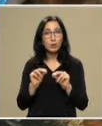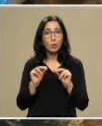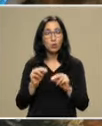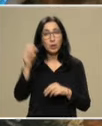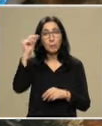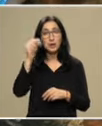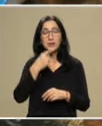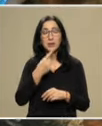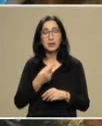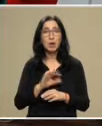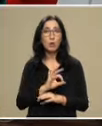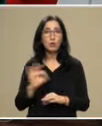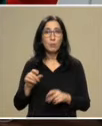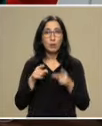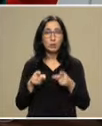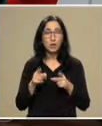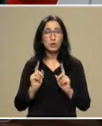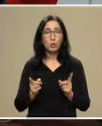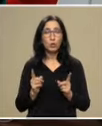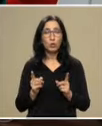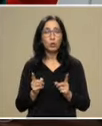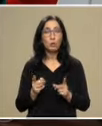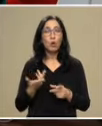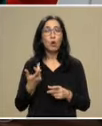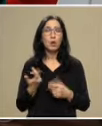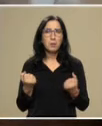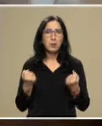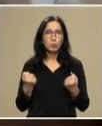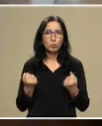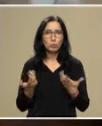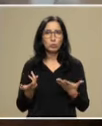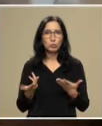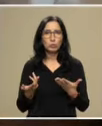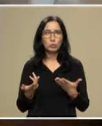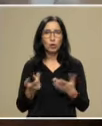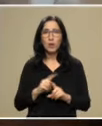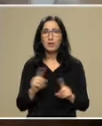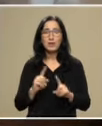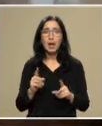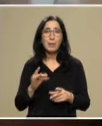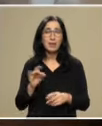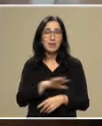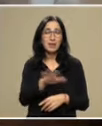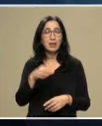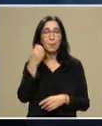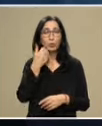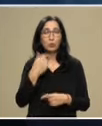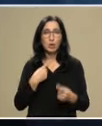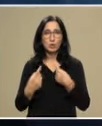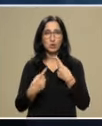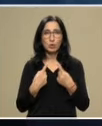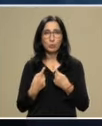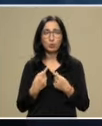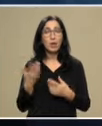учат български език, особено тези, които, за които им трудничко да нямат среда подходяща за